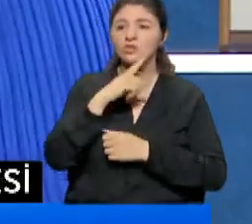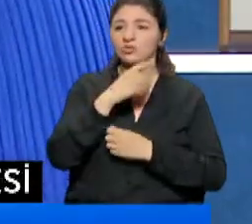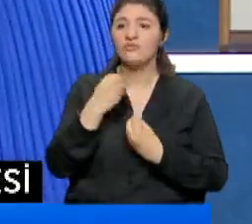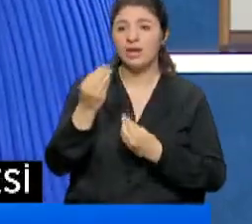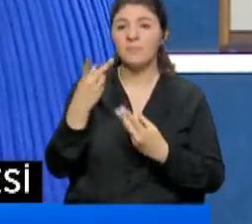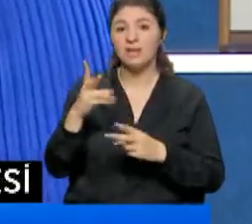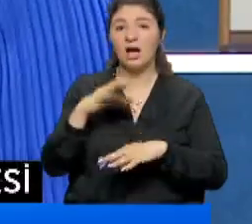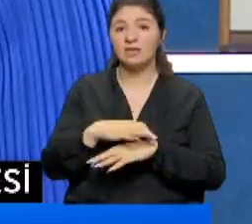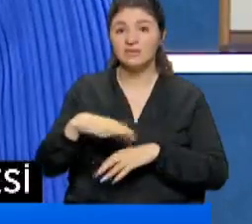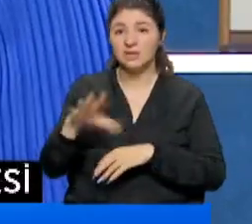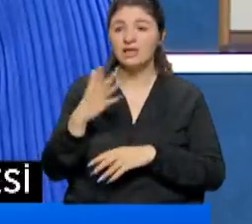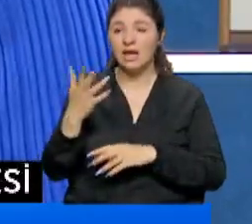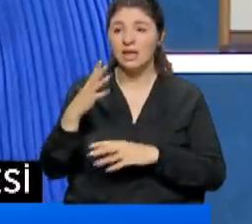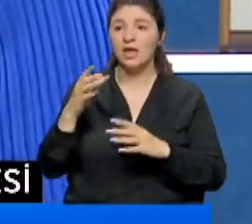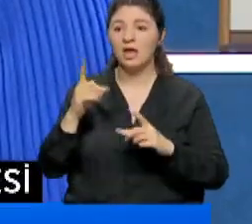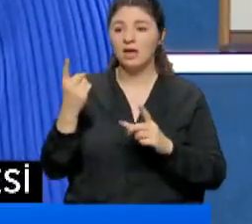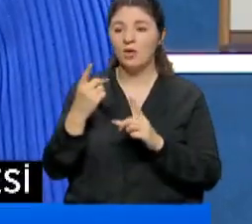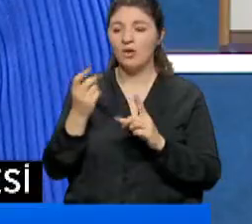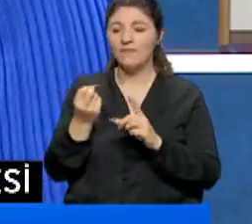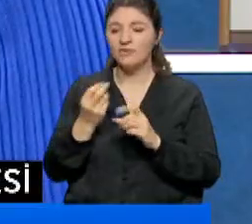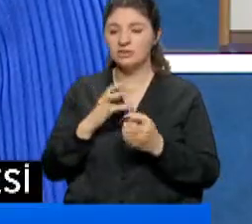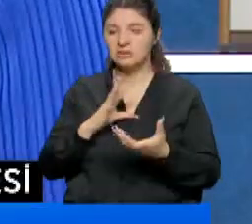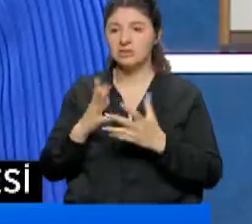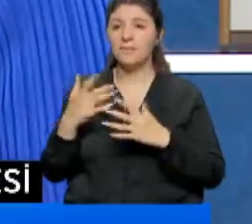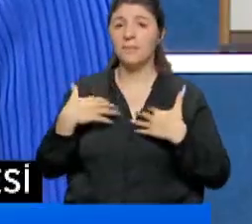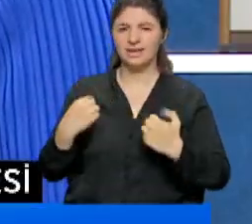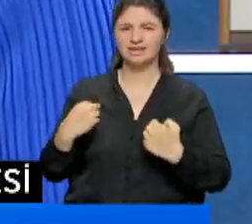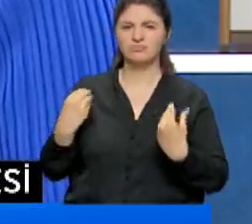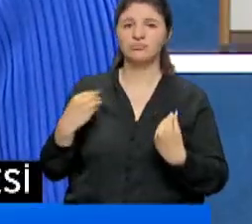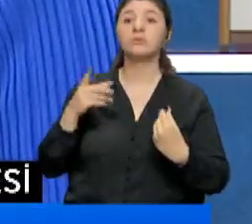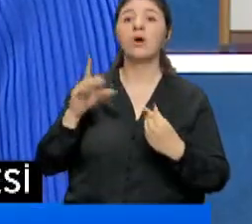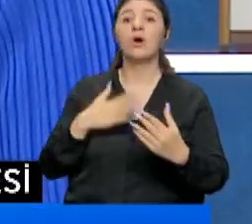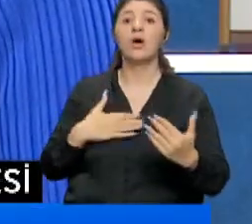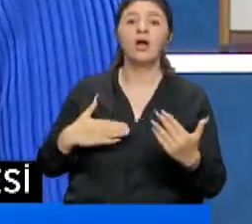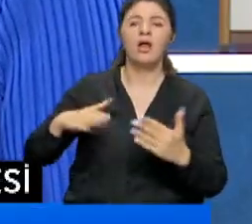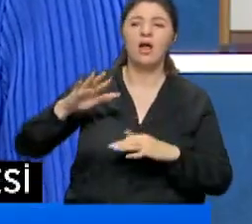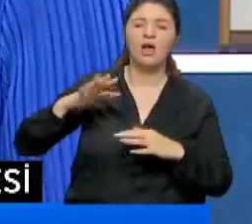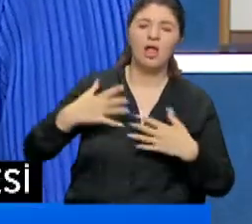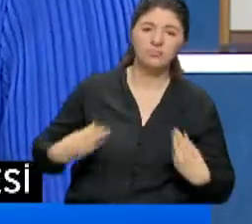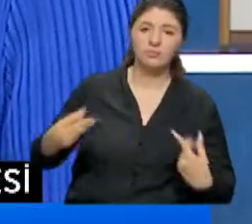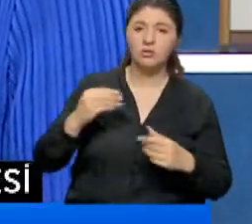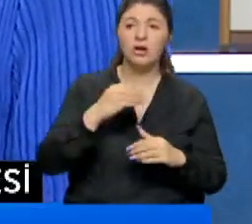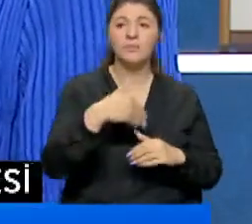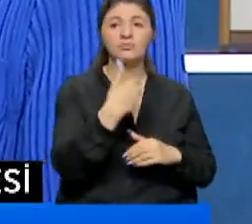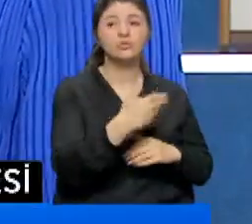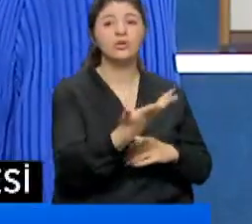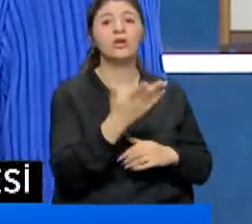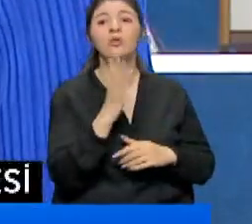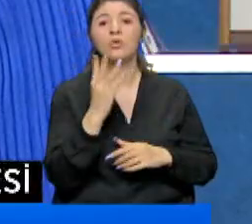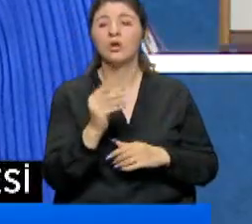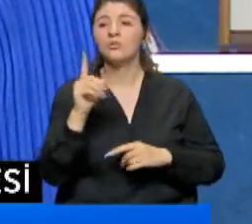zorlayabilir hastayı patojen hale geçebilir bağışık yaşıyorken barışık yaşıyorken ne oluyor ama